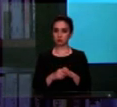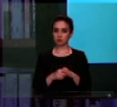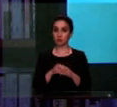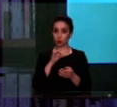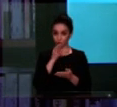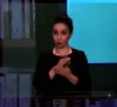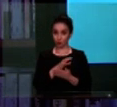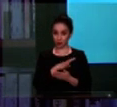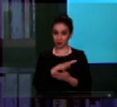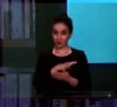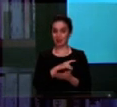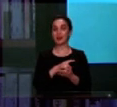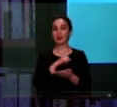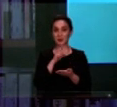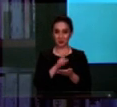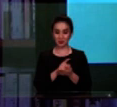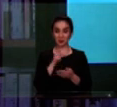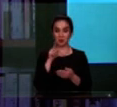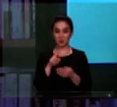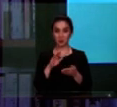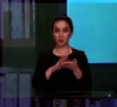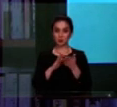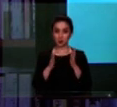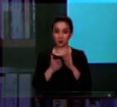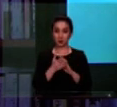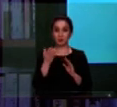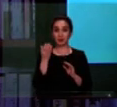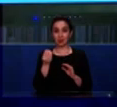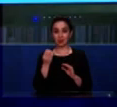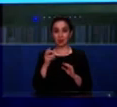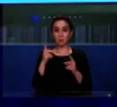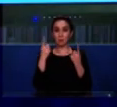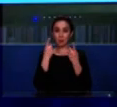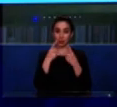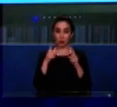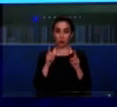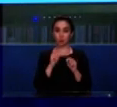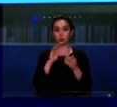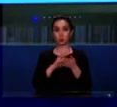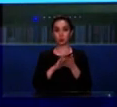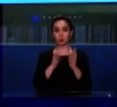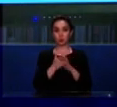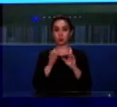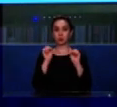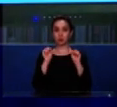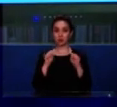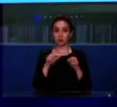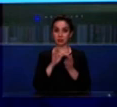Жауап бердіңіз ма? Албатта, публицистик услубны яна матбуат услубы деп хам аташымыз